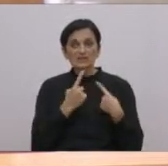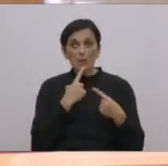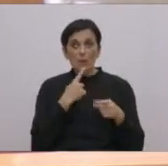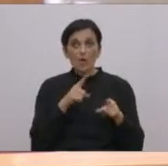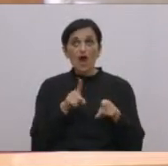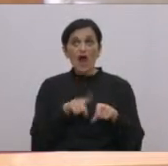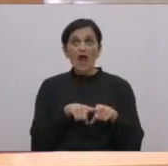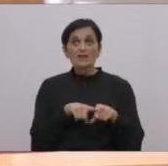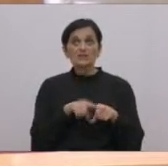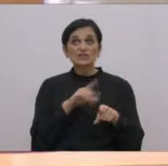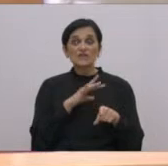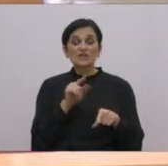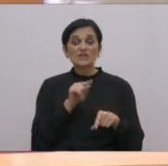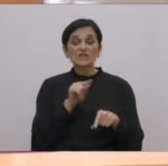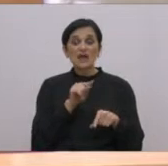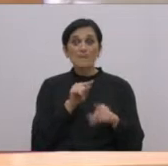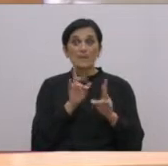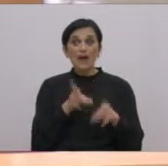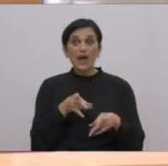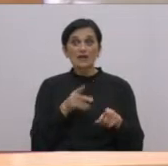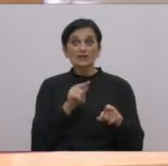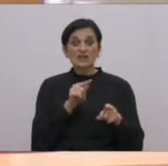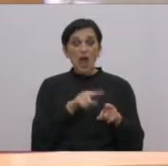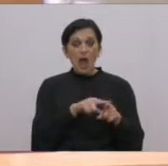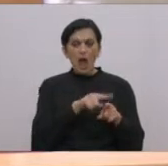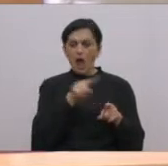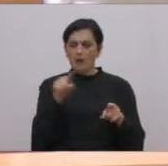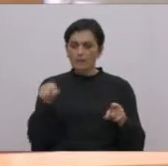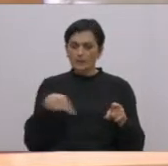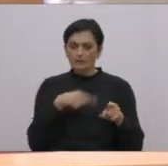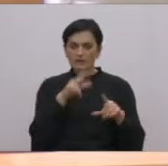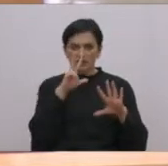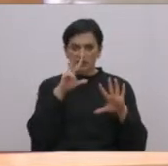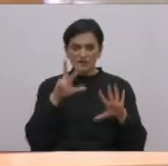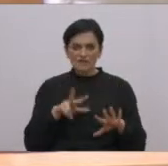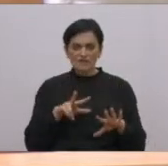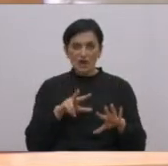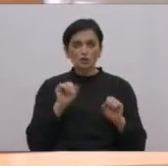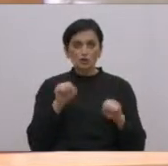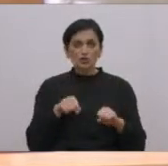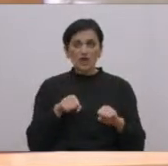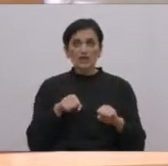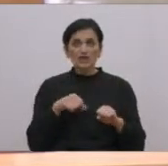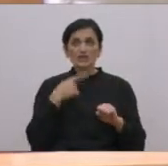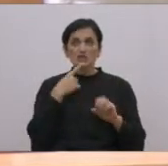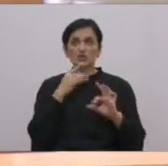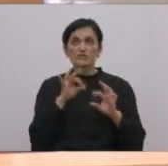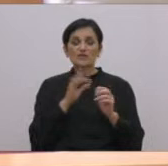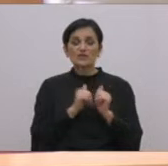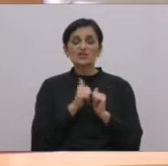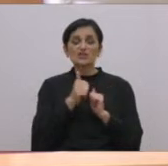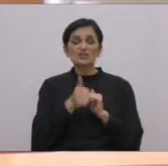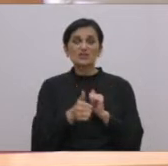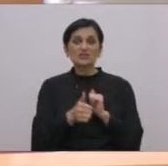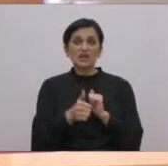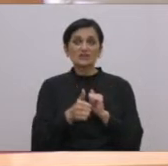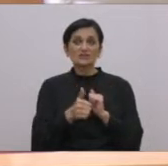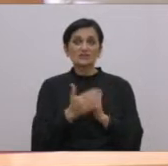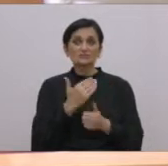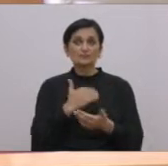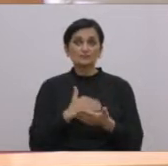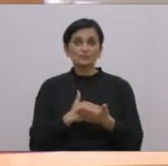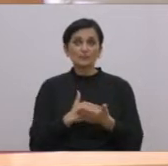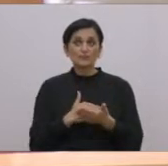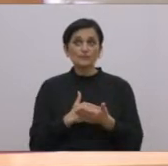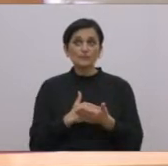ასევე ეს მოხდა თებერვალში. თებერვლის მერე გავიდა 8 თვე. აი შეგიძლიათ გითხრათ წინასწარი, თქვათ, შედეგები,